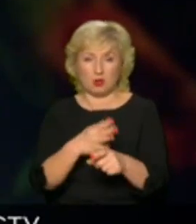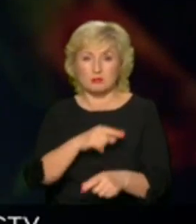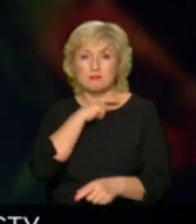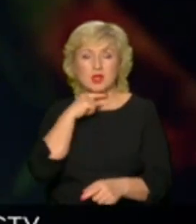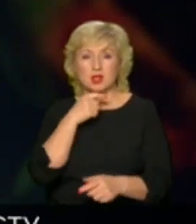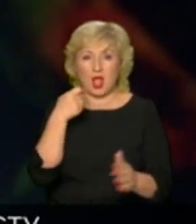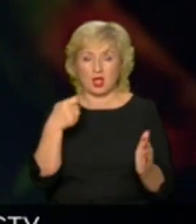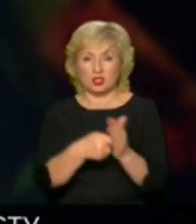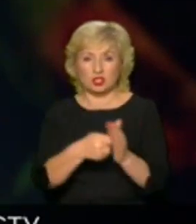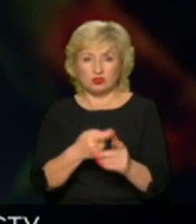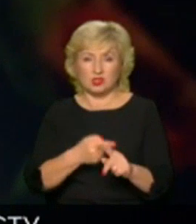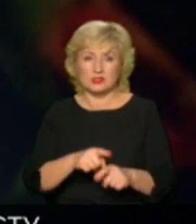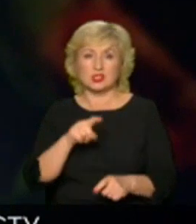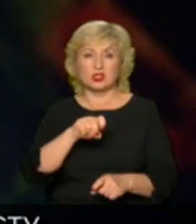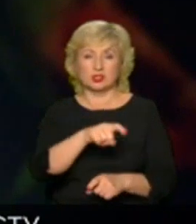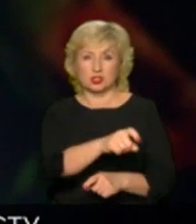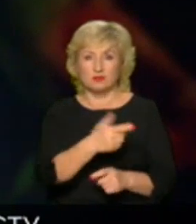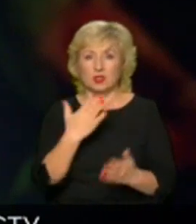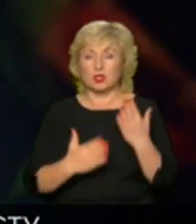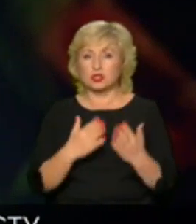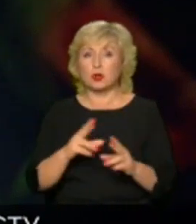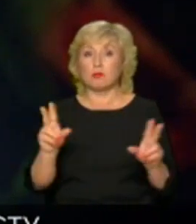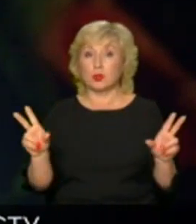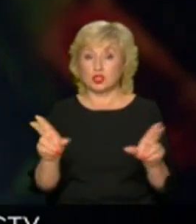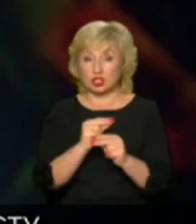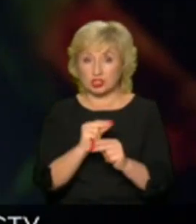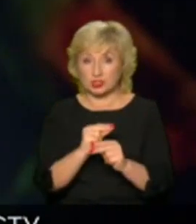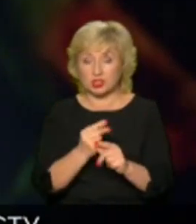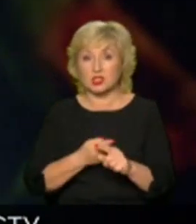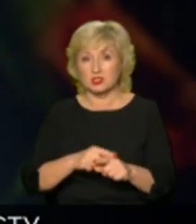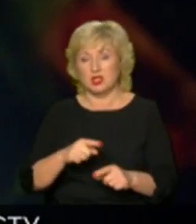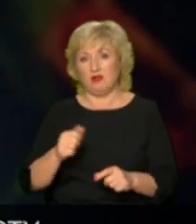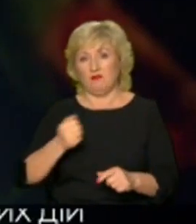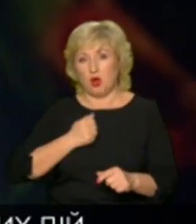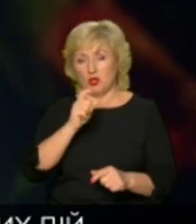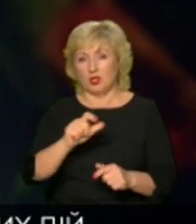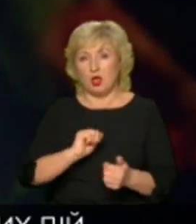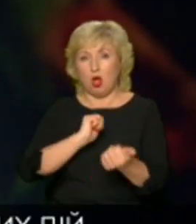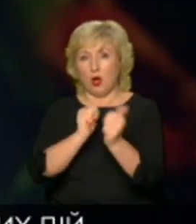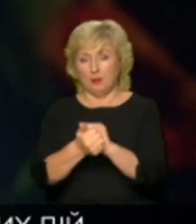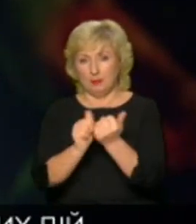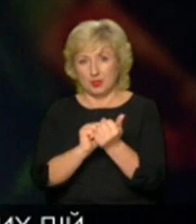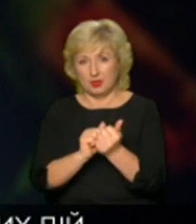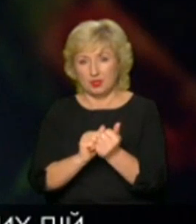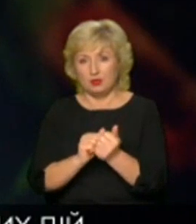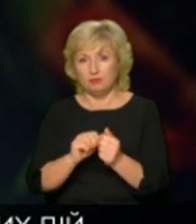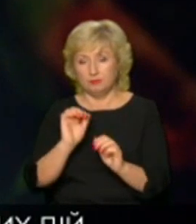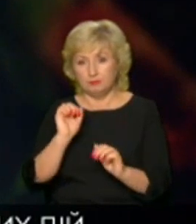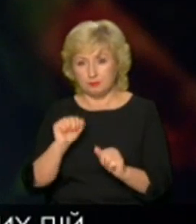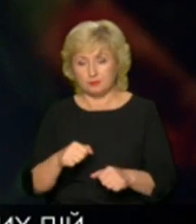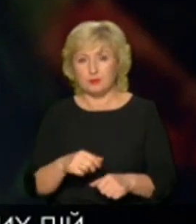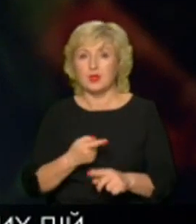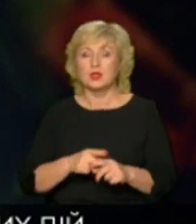для оцих от опаришів. Ну або якщо ж пощастить їм, ці вояки поповнять обмінний фонд. А поки що вони на шляху до